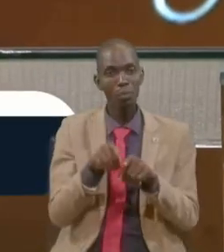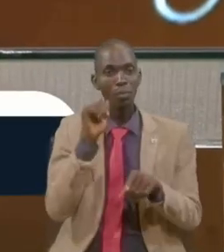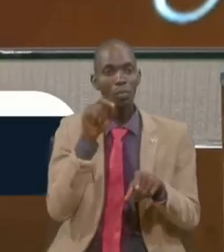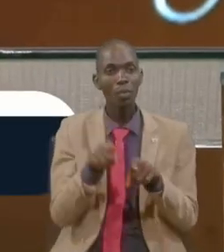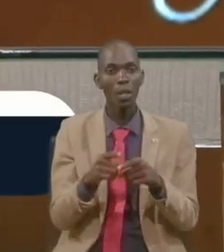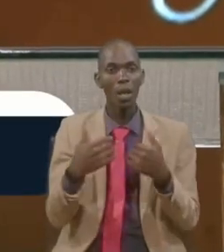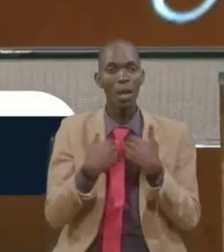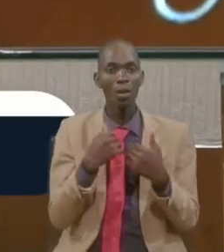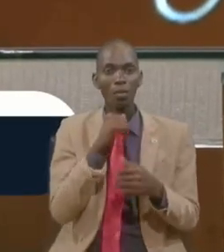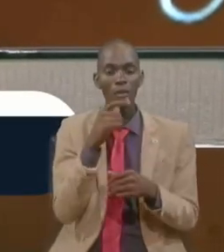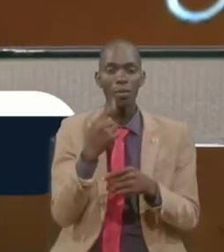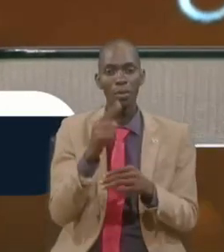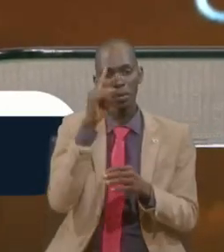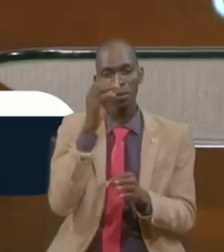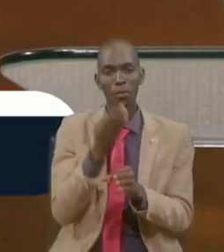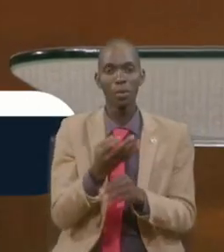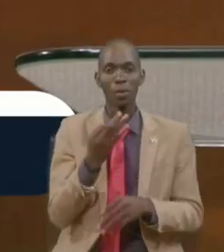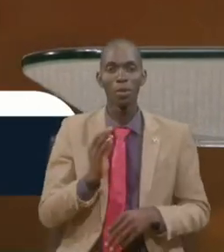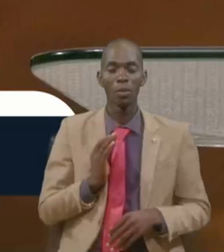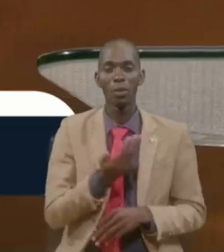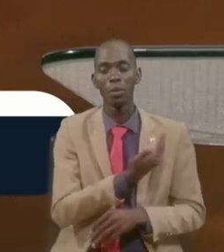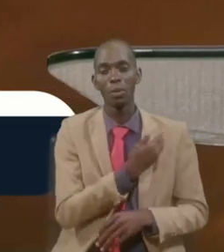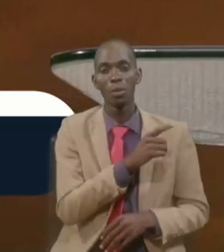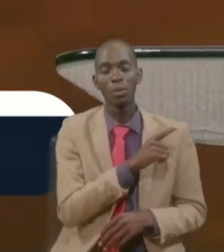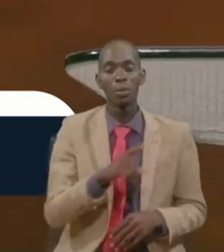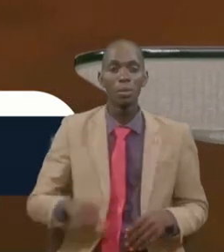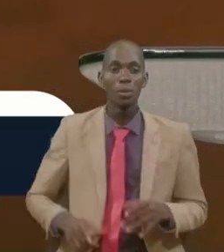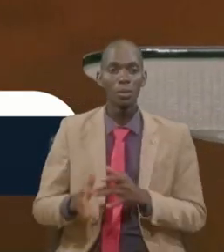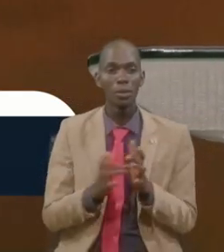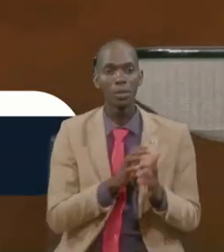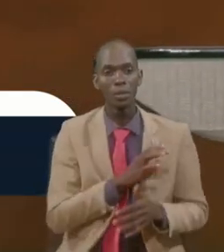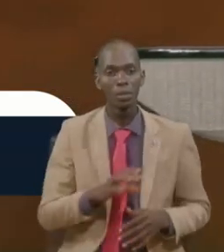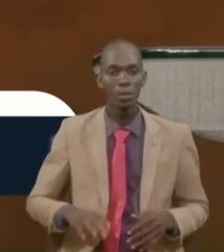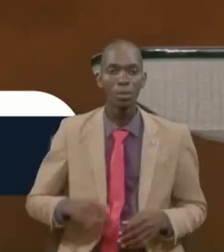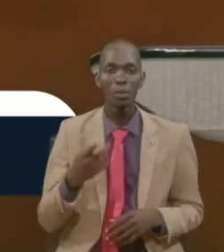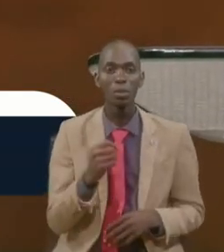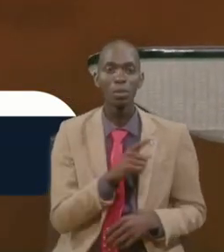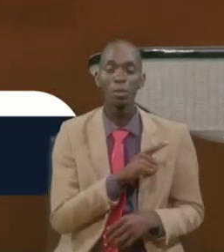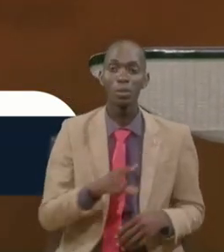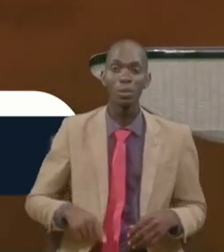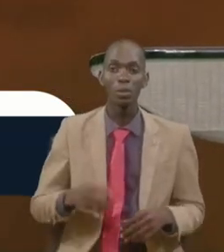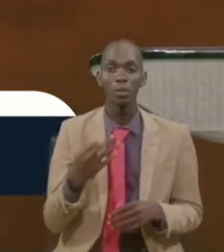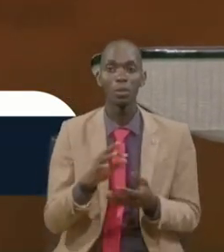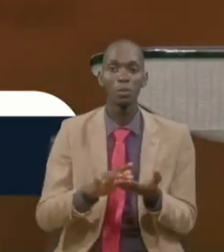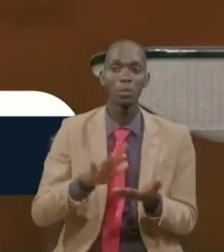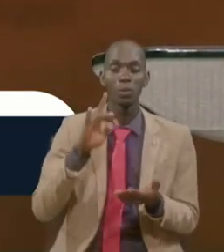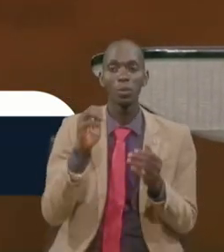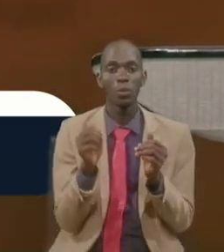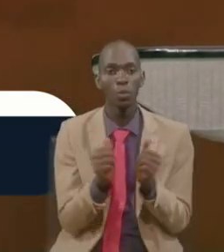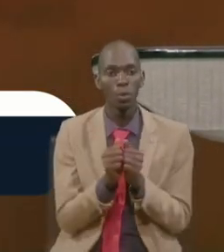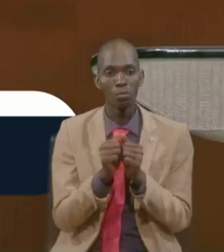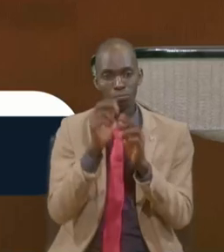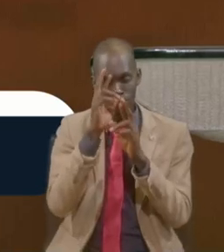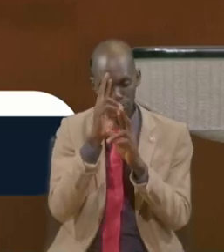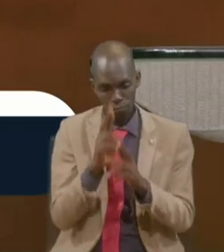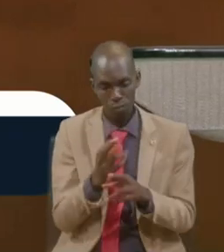frères, que votre foi en notre glorieux Seigneur Jésus-Christ soit